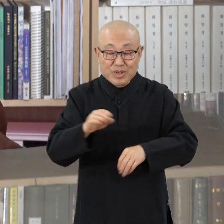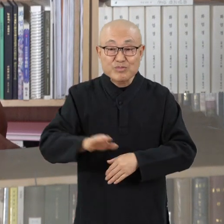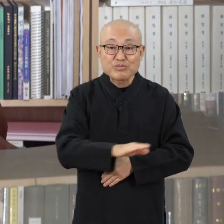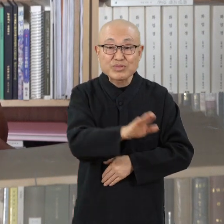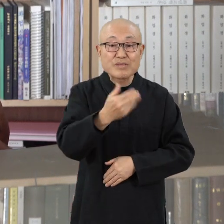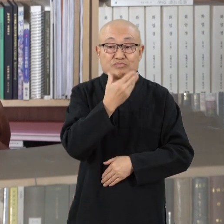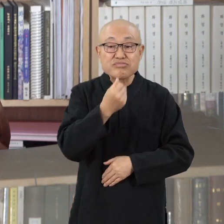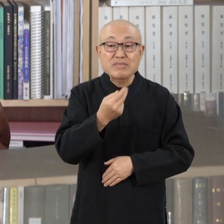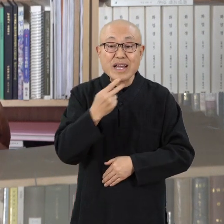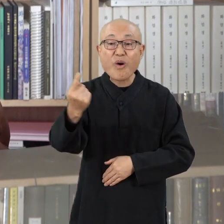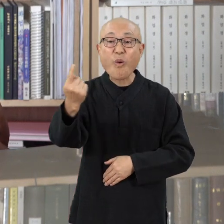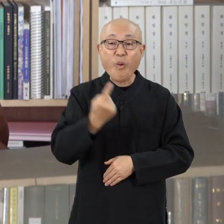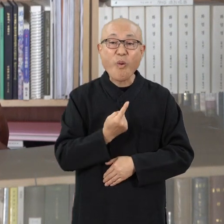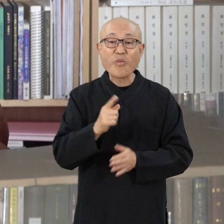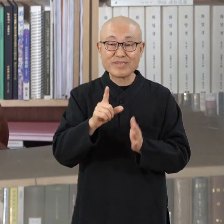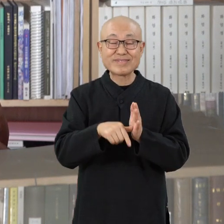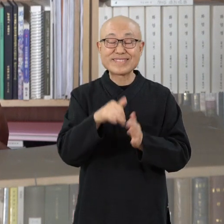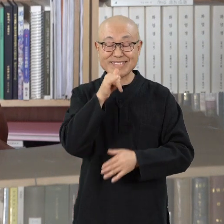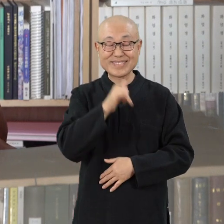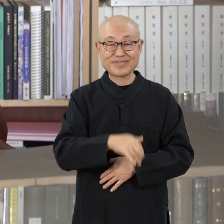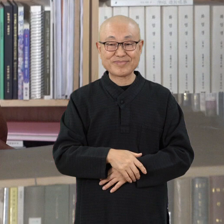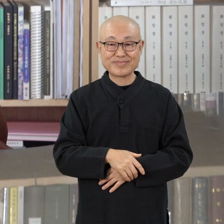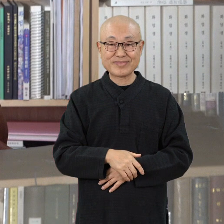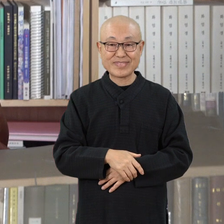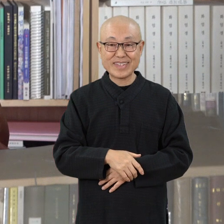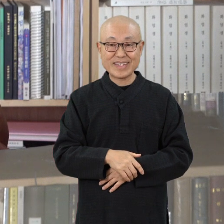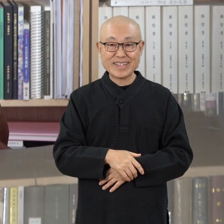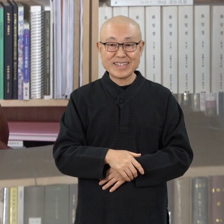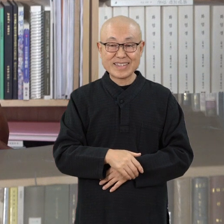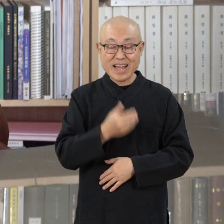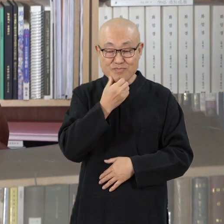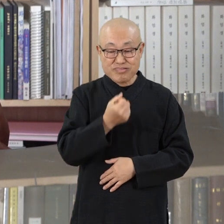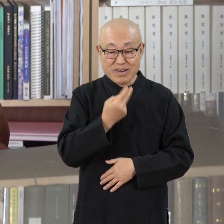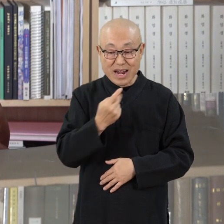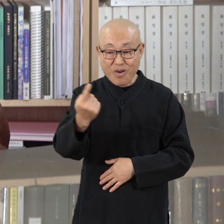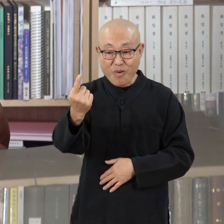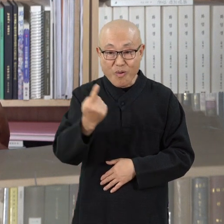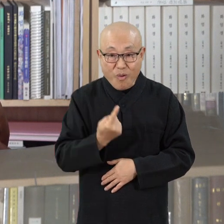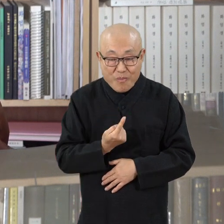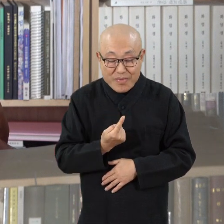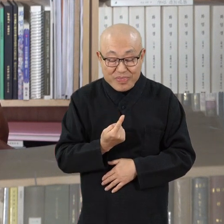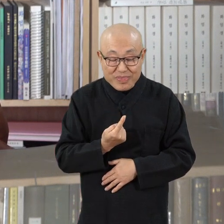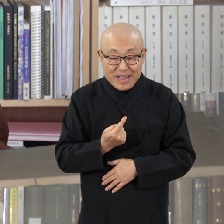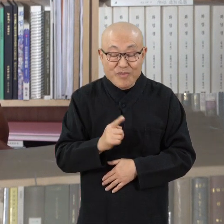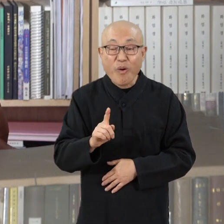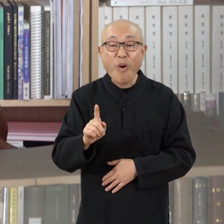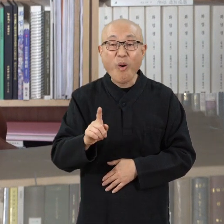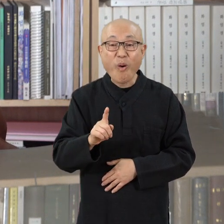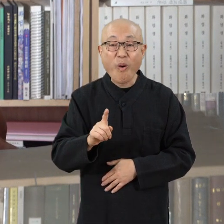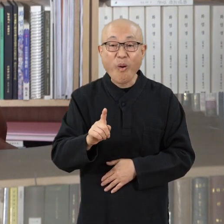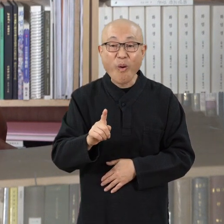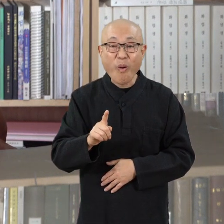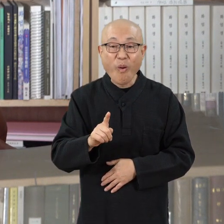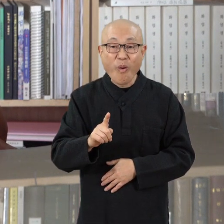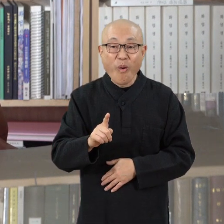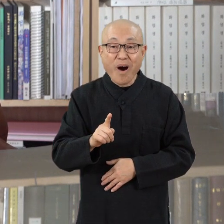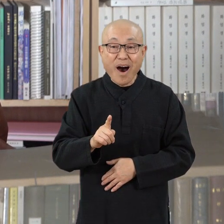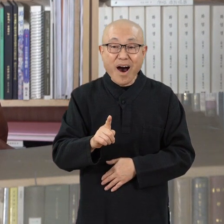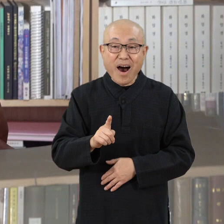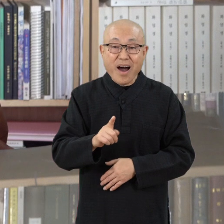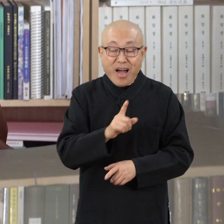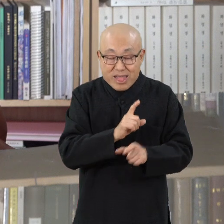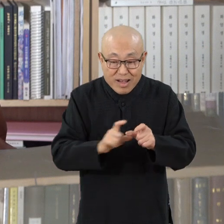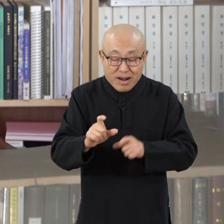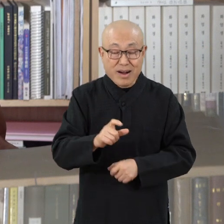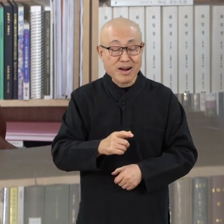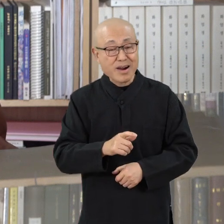우리에게는 또 불행이 다가올 때가 있습니다. 그러면 굉장히 행복에 그 잠겨 있던 사람은